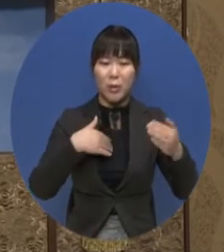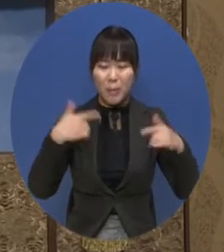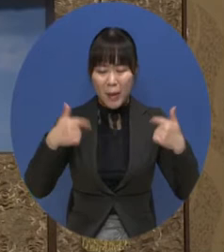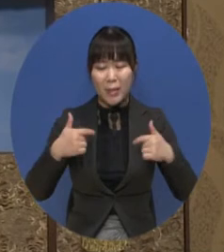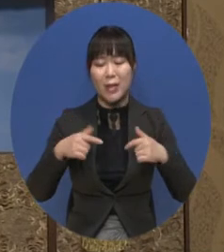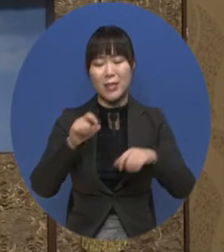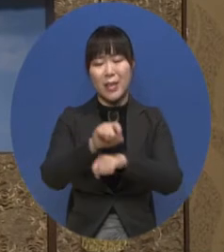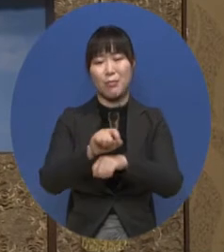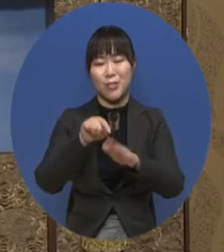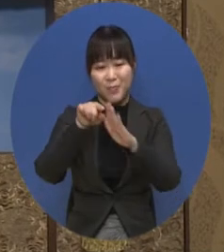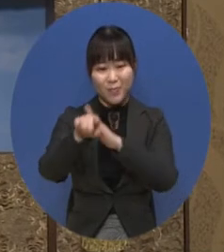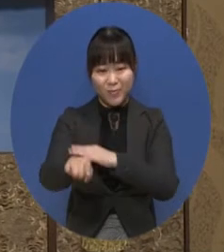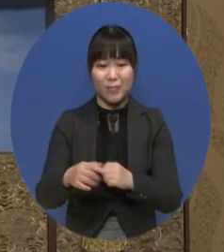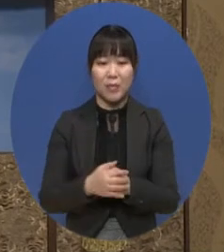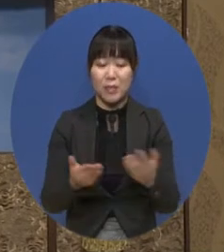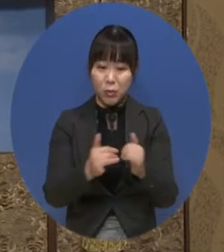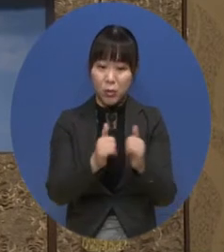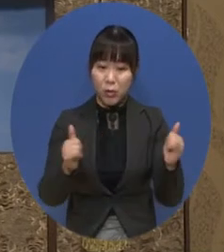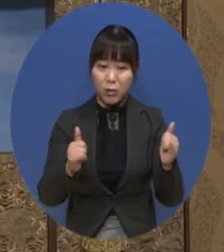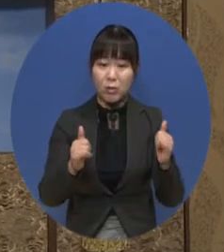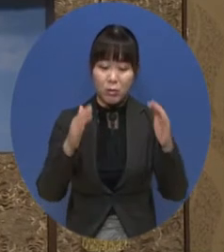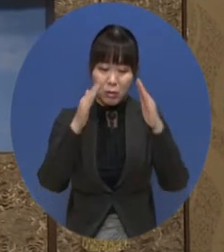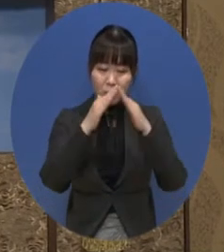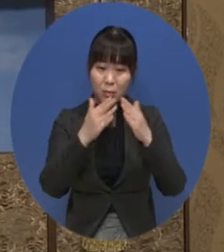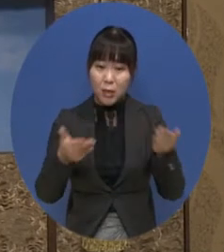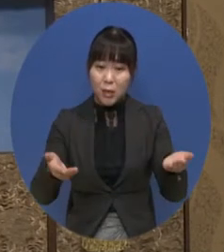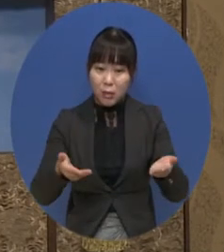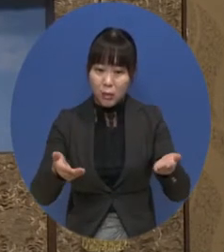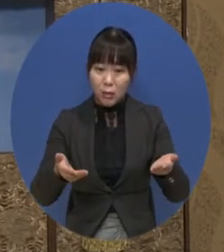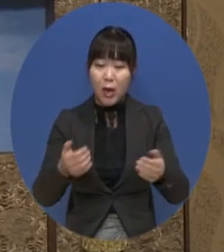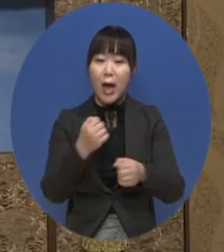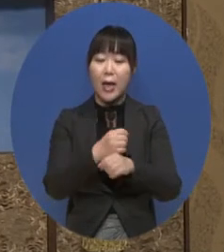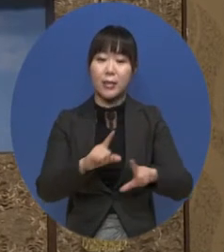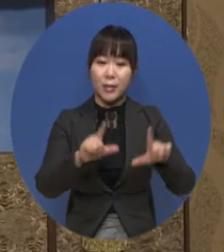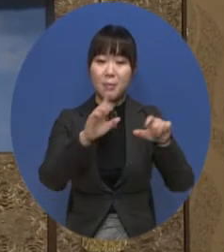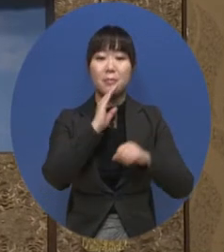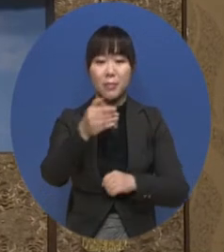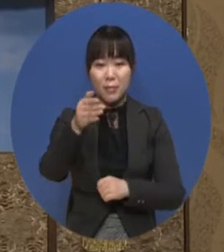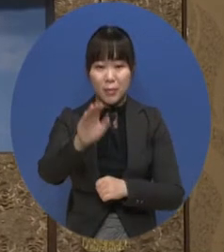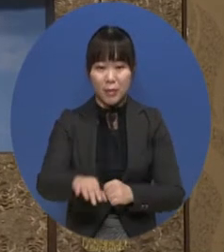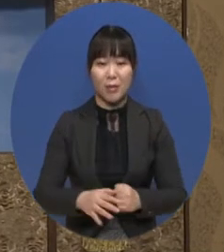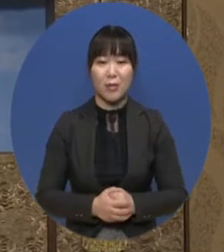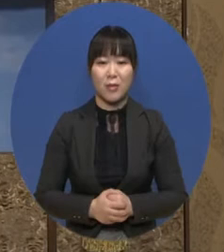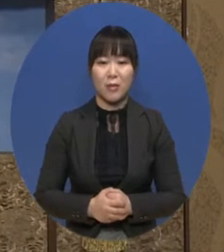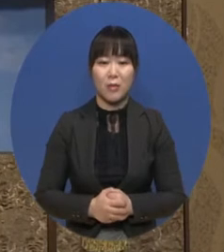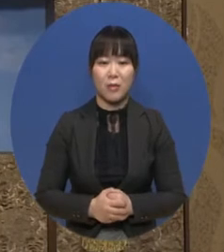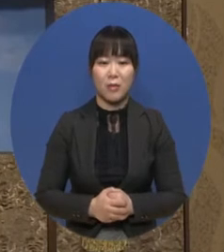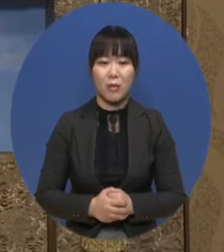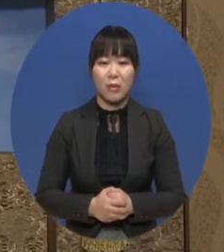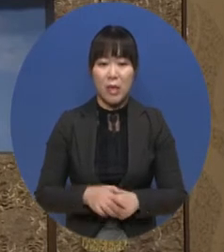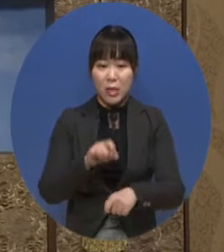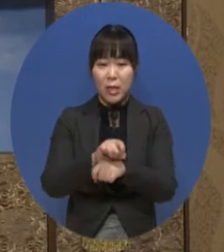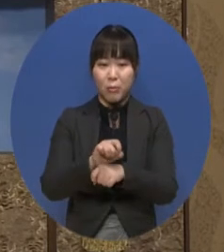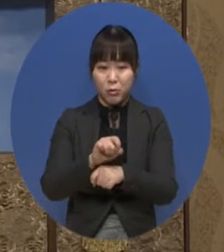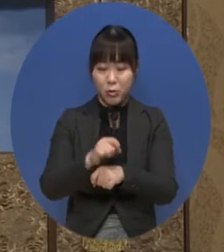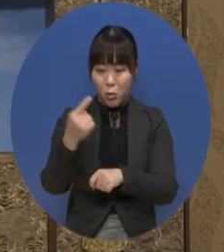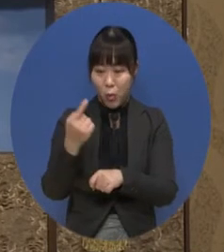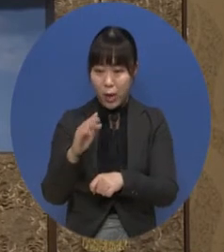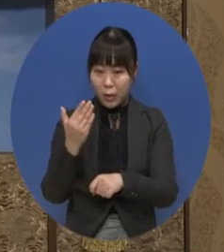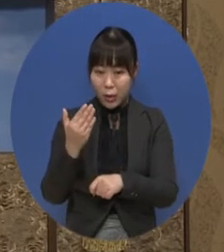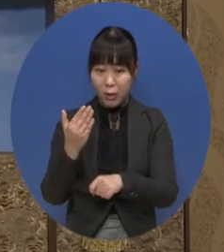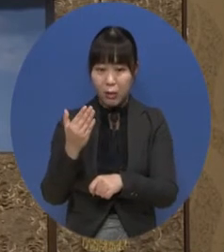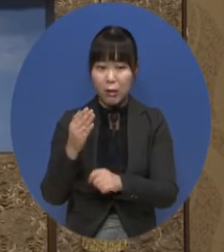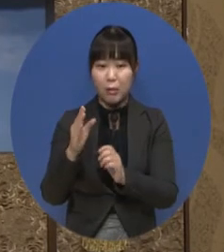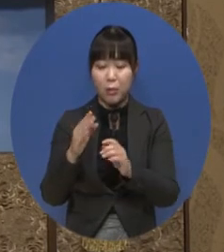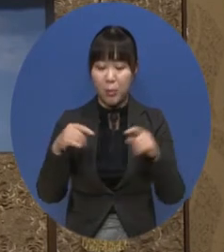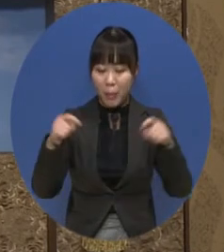가거든요. 예. 직원들도 재택근무를 하는 날이지만 네. 이제 꼭 사무실에 와야 되는 상황이나 미팅 때